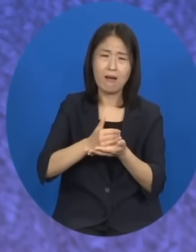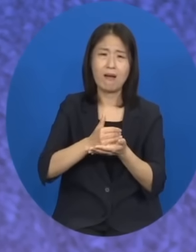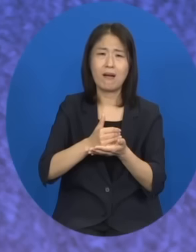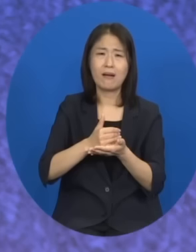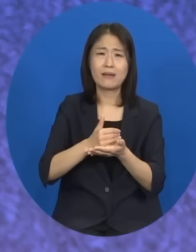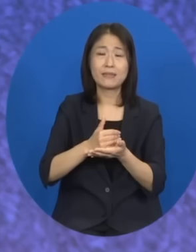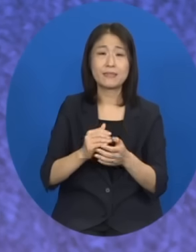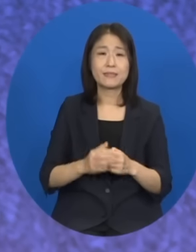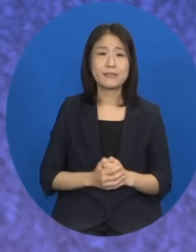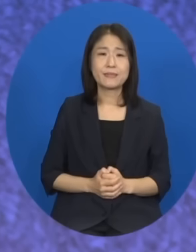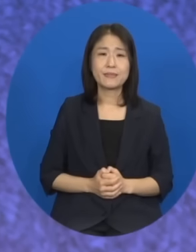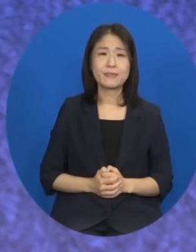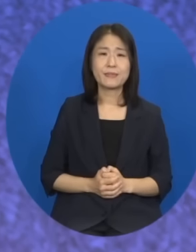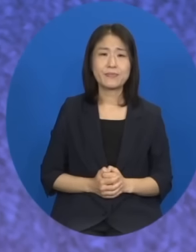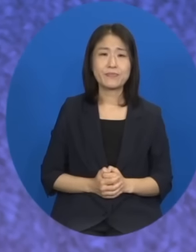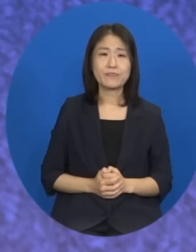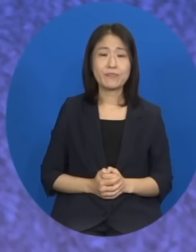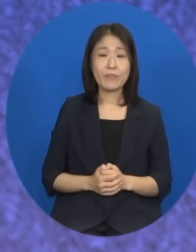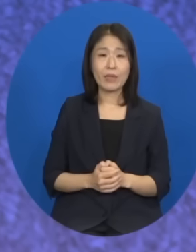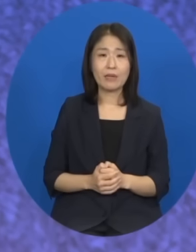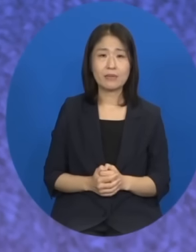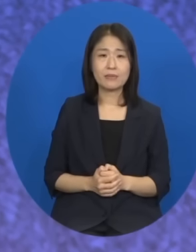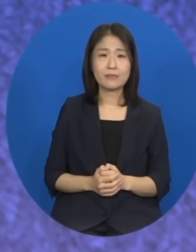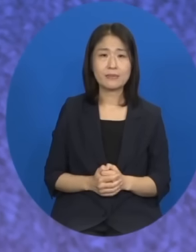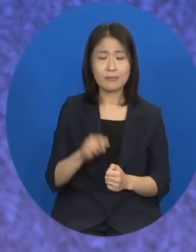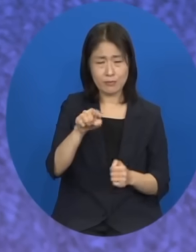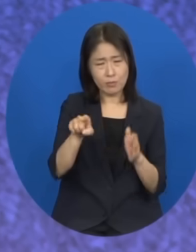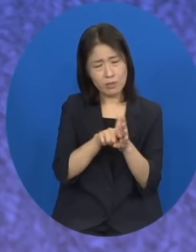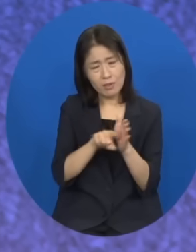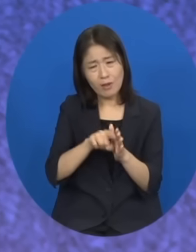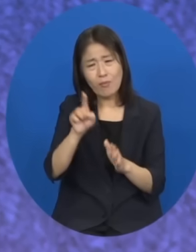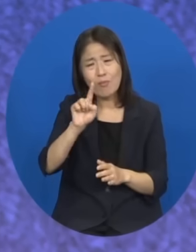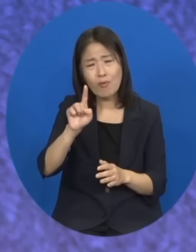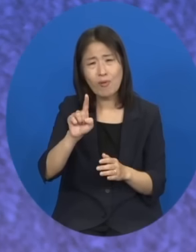도대체 어떤 믿음이길래 이럴 수 있었냐.